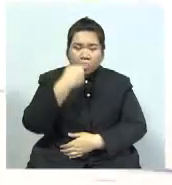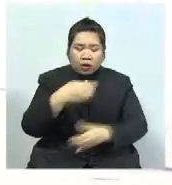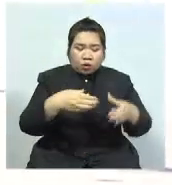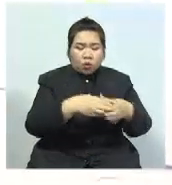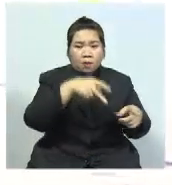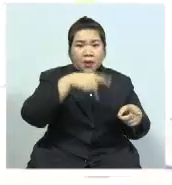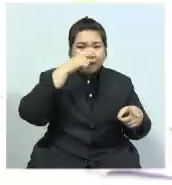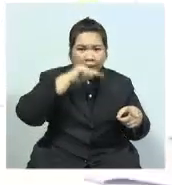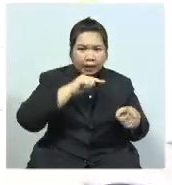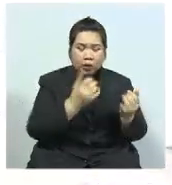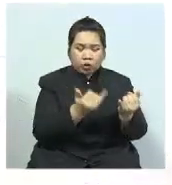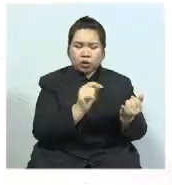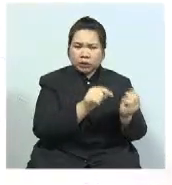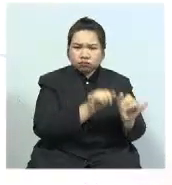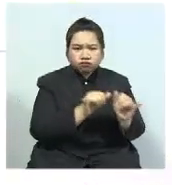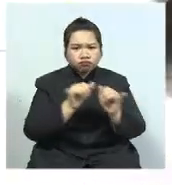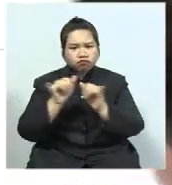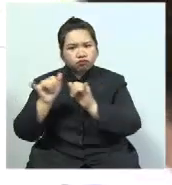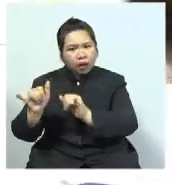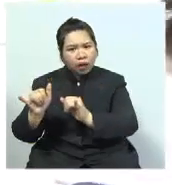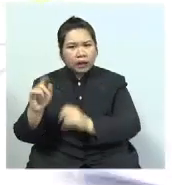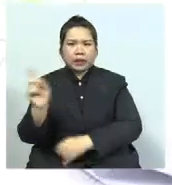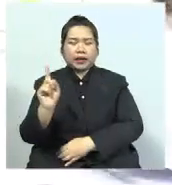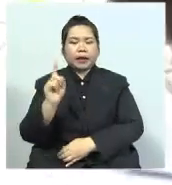พื่อไทยคนอื่นๆเนี่ยณขณะนี้เนี่ยนะคะจะ